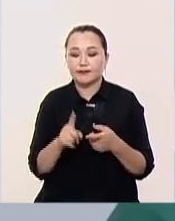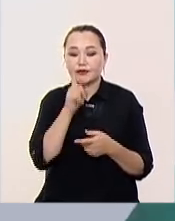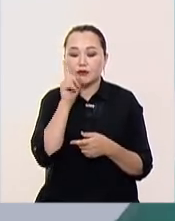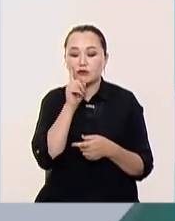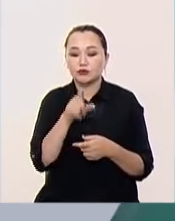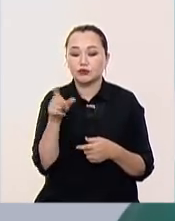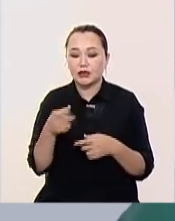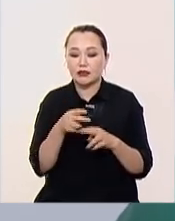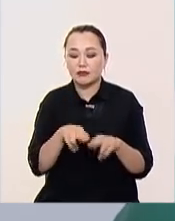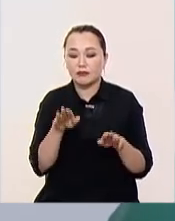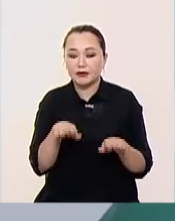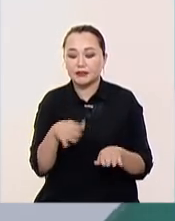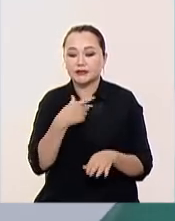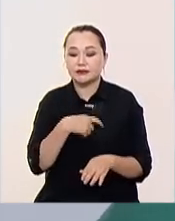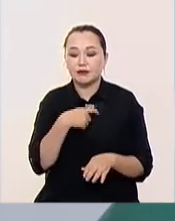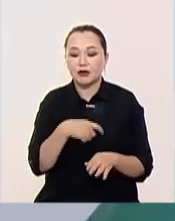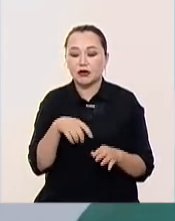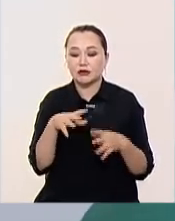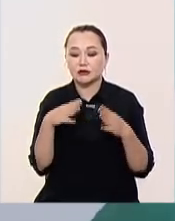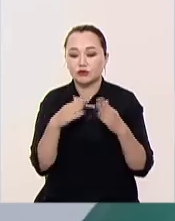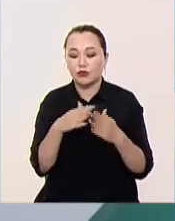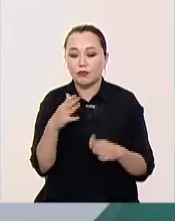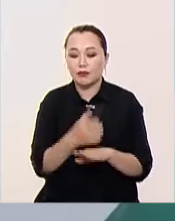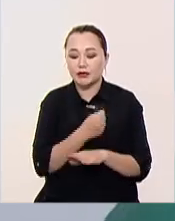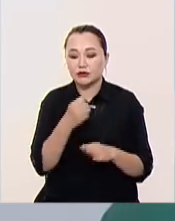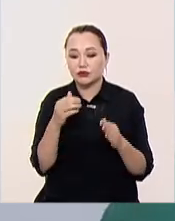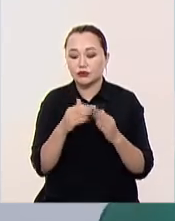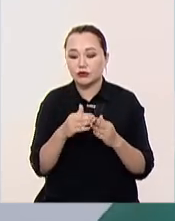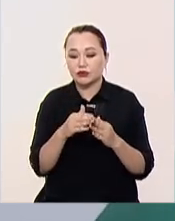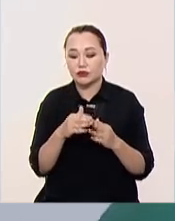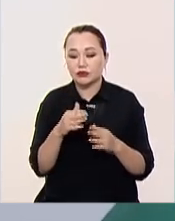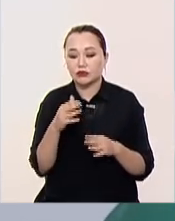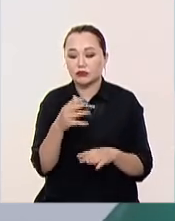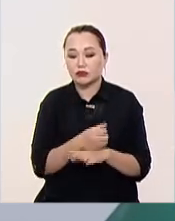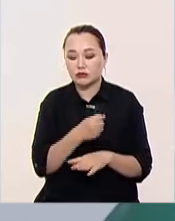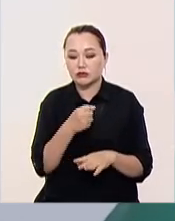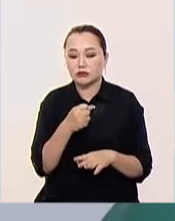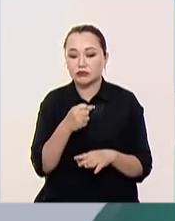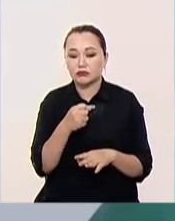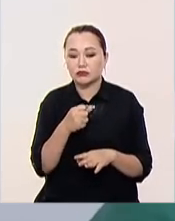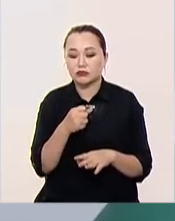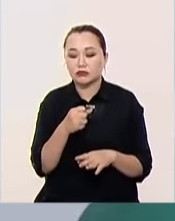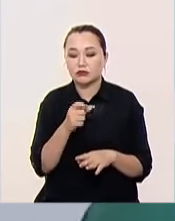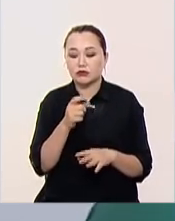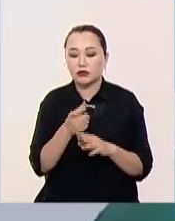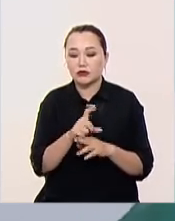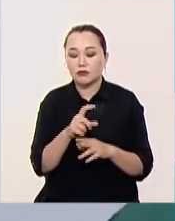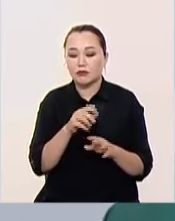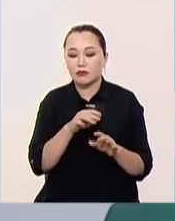жастар осы жерде де өзінің тұрмысын табуға, яғни үй тұрмысын табуға осы